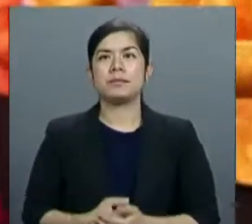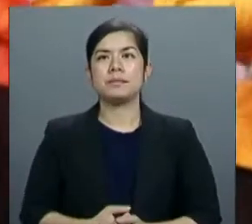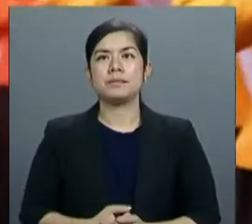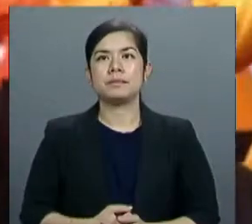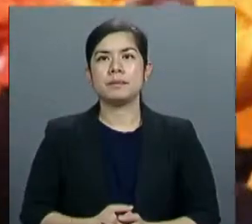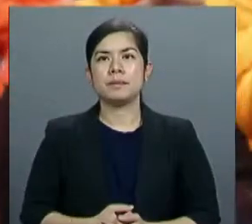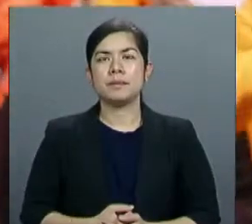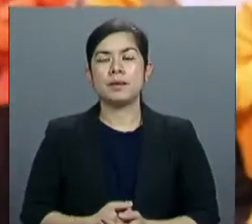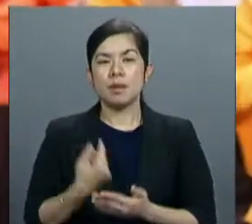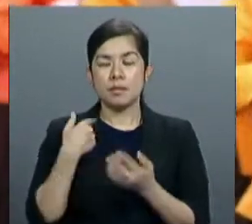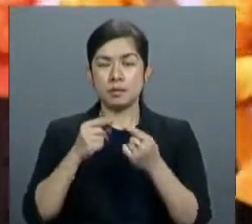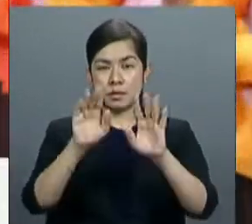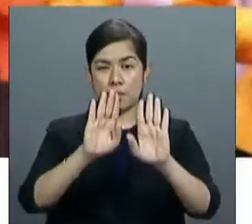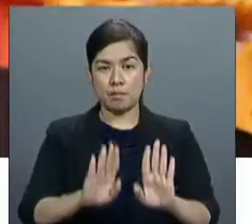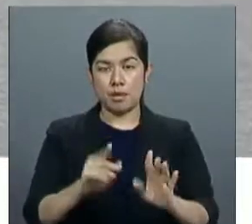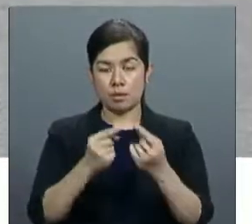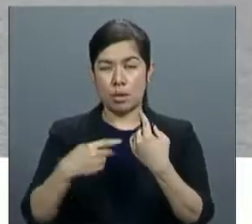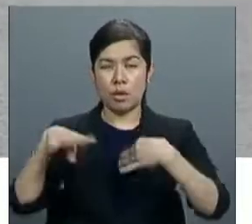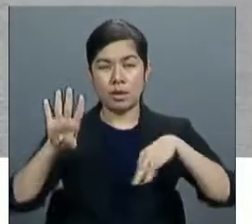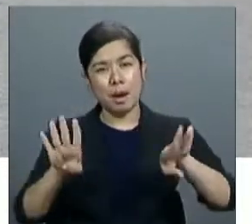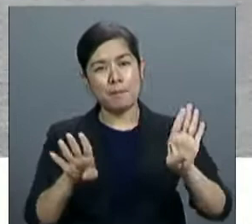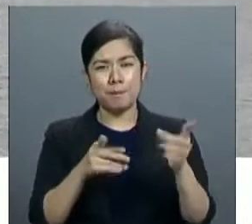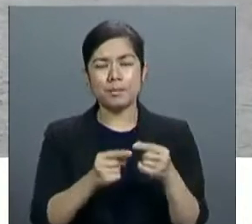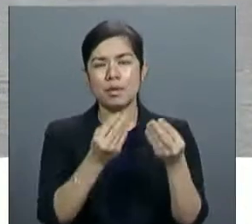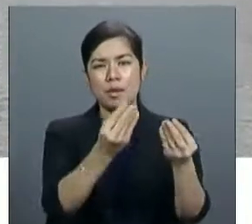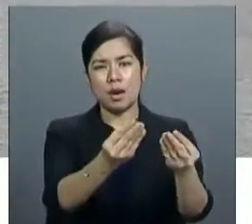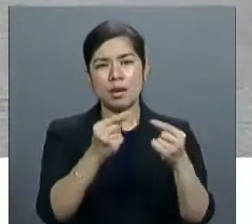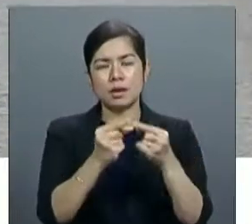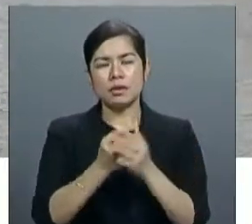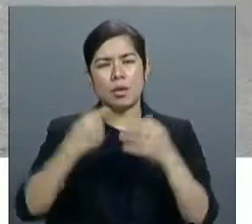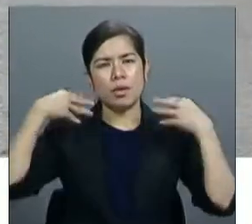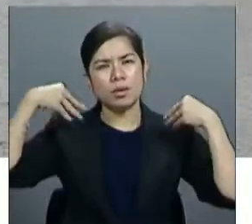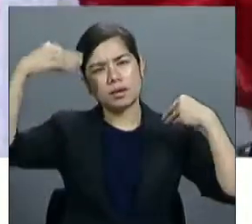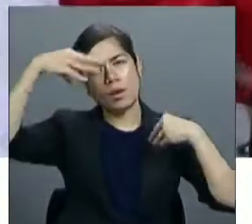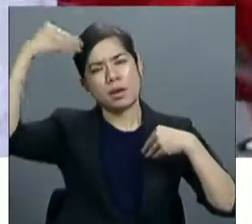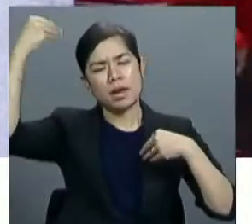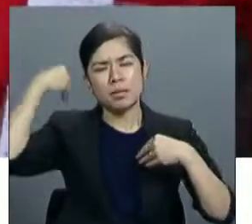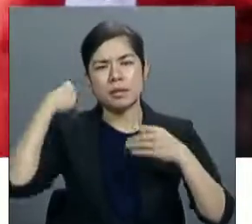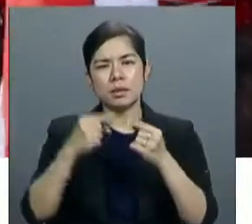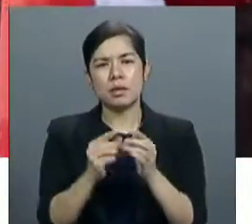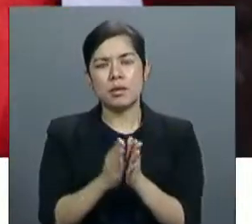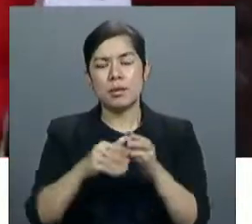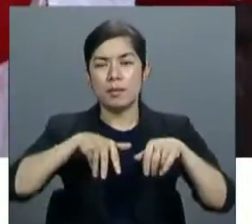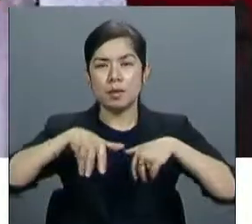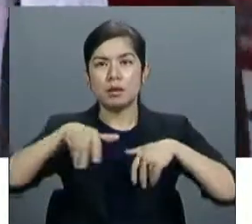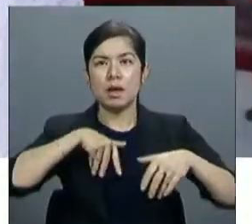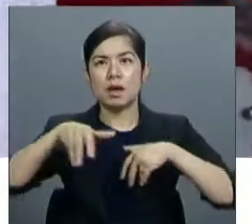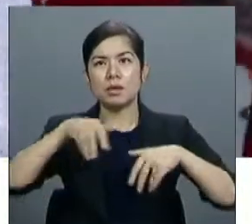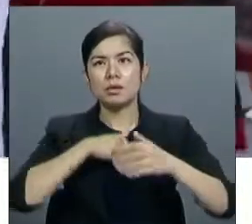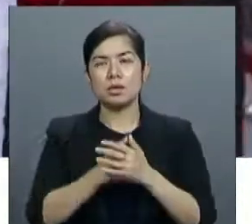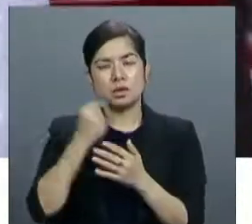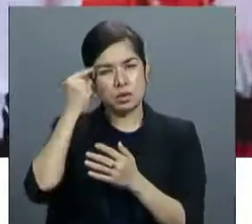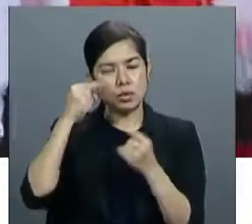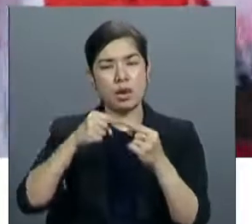พิธีรำบวงสรวงเป็นการรำเพื่อถวายเทพเทวดาสิ่งศักดิ์สิทธิ์ที่ชาวอำเภอนาดูลเชื่อว่าสถิตอยู่บริเวณพระธาตุนา